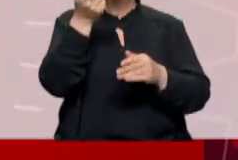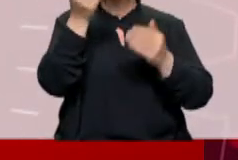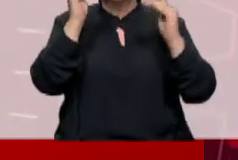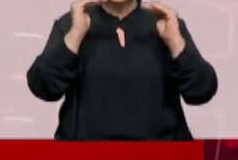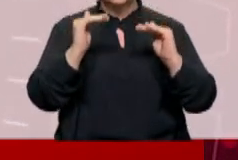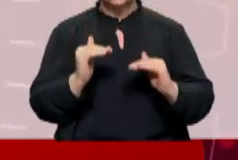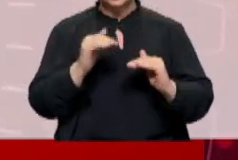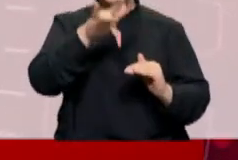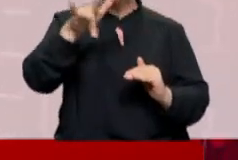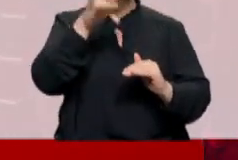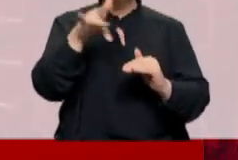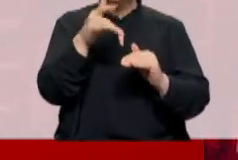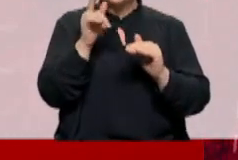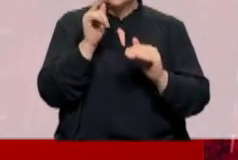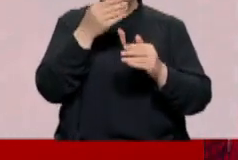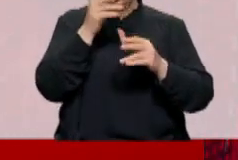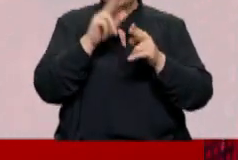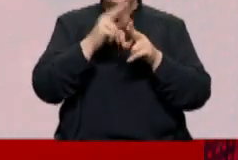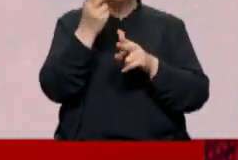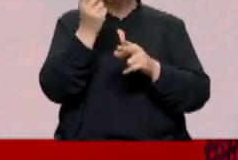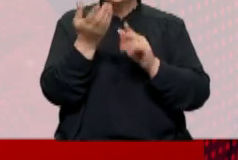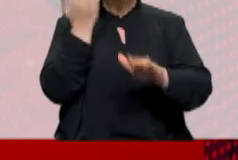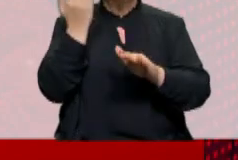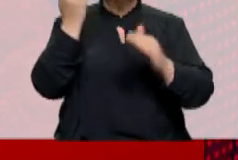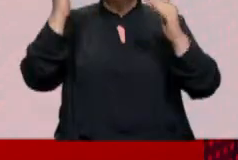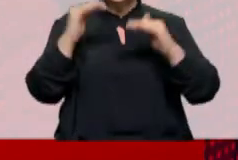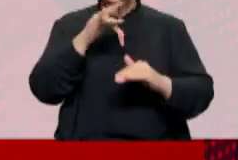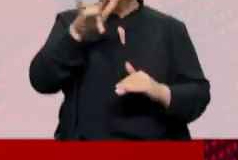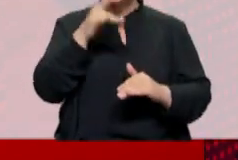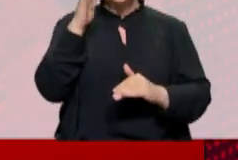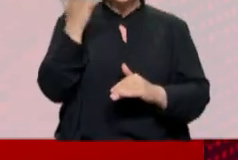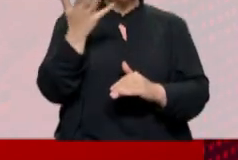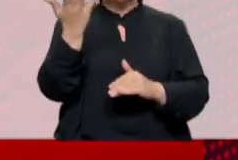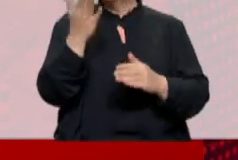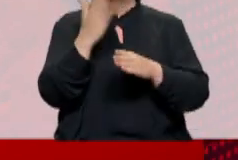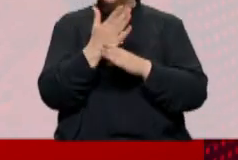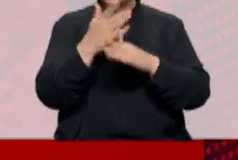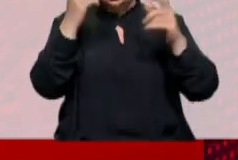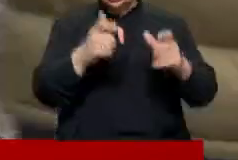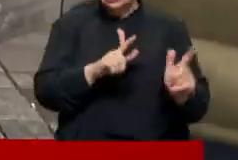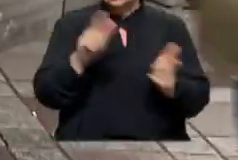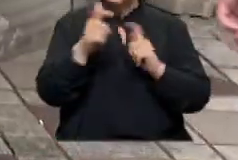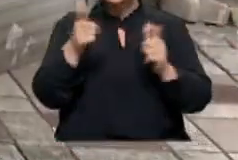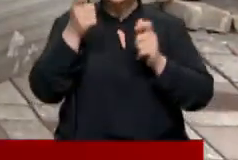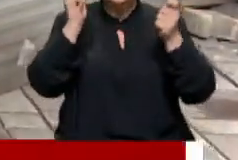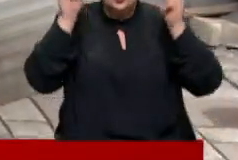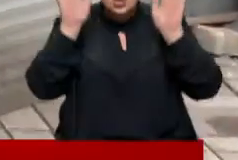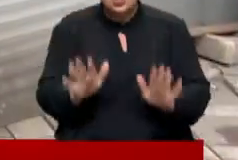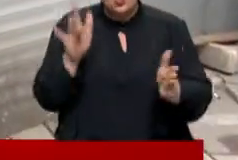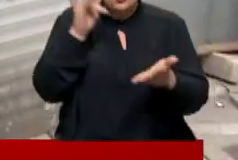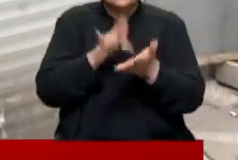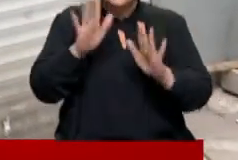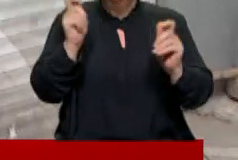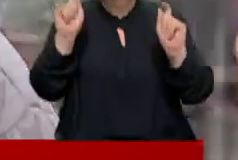erimesi. İşsizlik oranının salgın öncesinin bile altına inmesiyle işsizleri şaşırttı. Çünkü şehir değiştirecek kadar zor durumdalar.